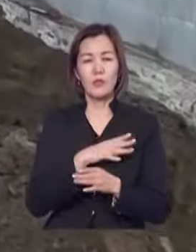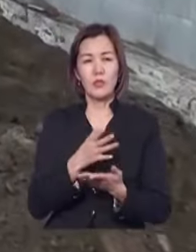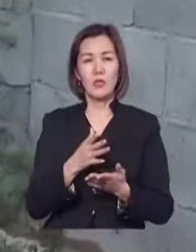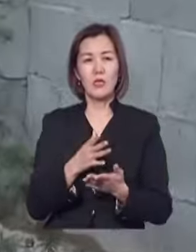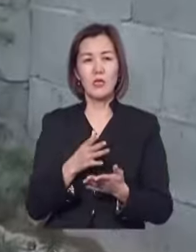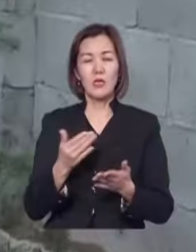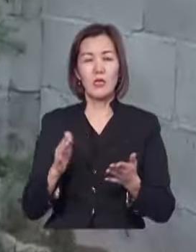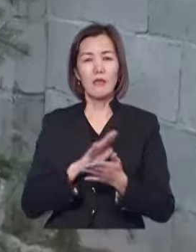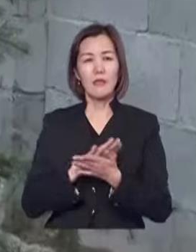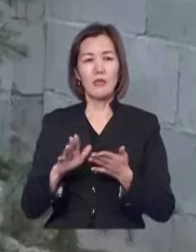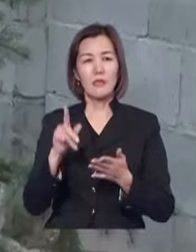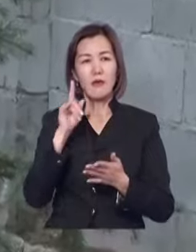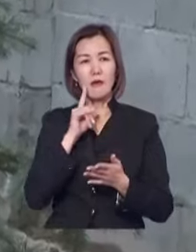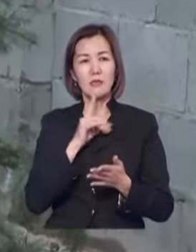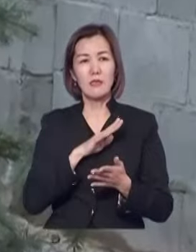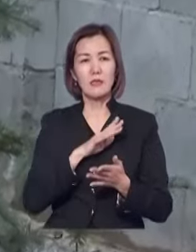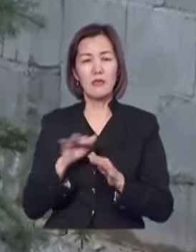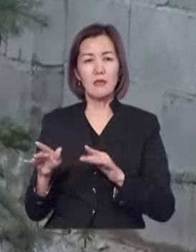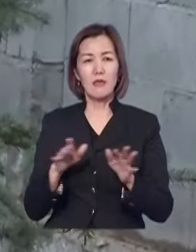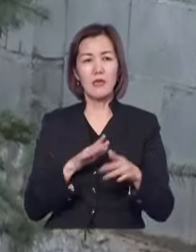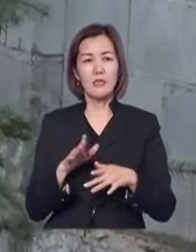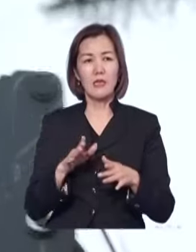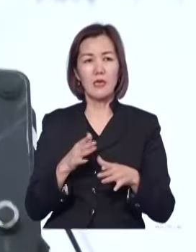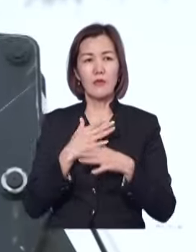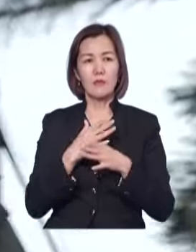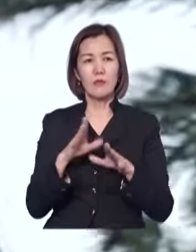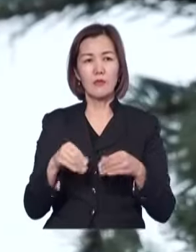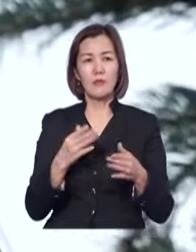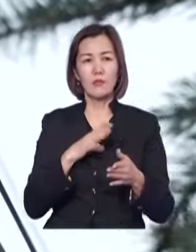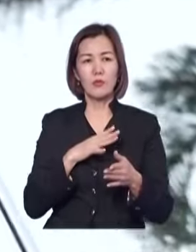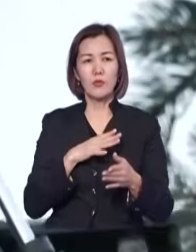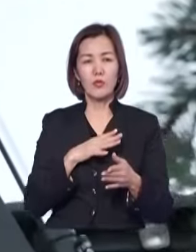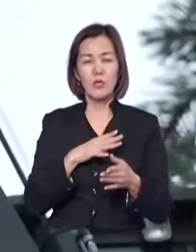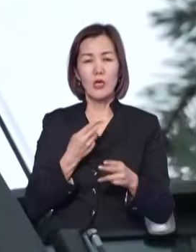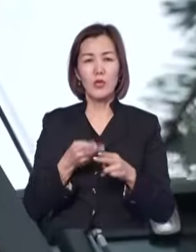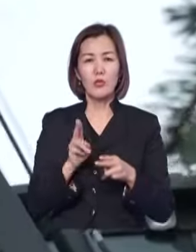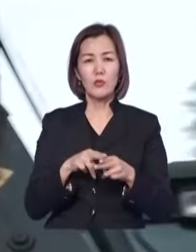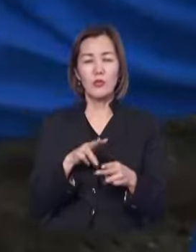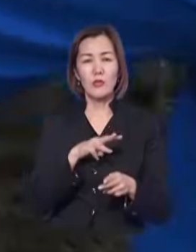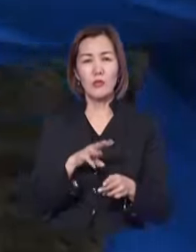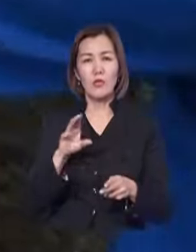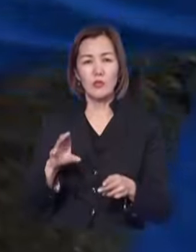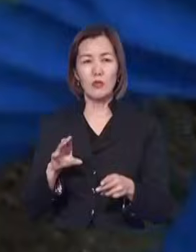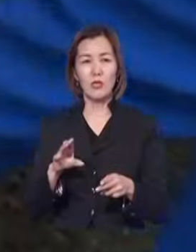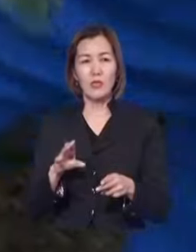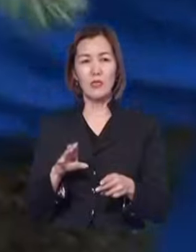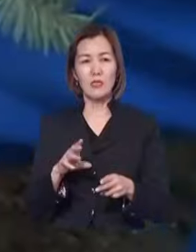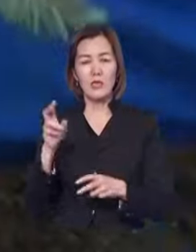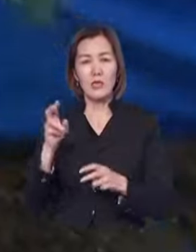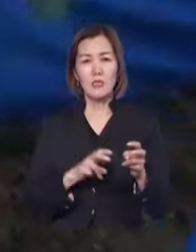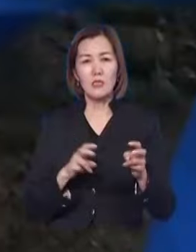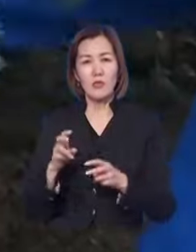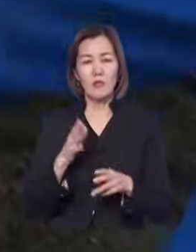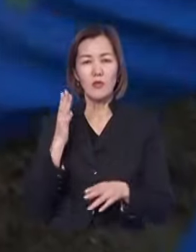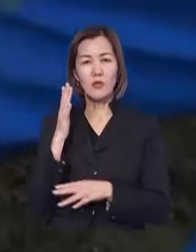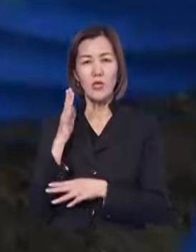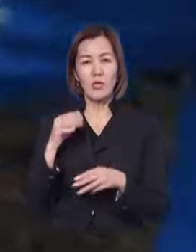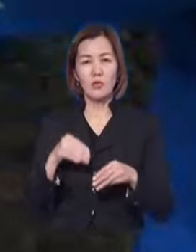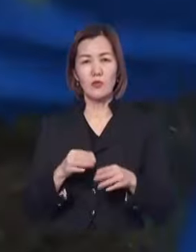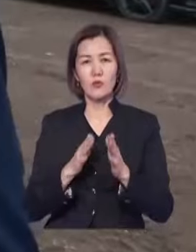жатқан «Таза Қазақстан» экоакциясына өз үлестерін қосуға ниетті екендерін жеткізді. Сондықтан Марат Елеусізұлынан зауыт алаңына ағаш